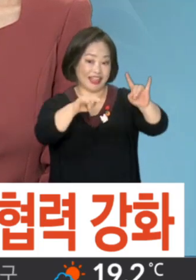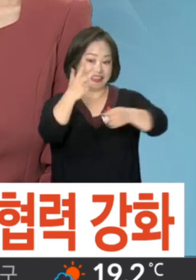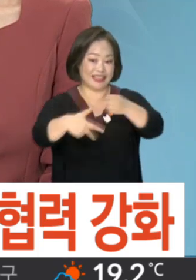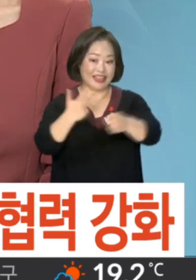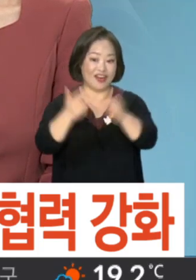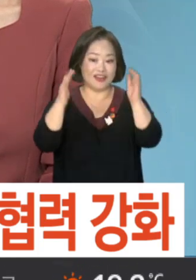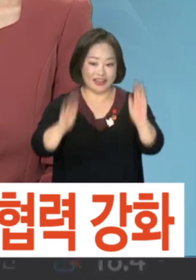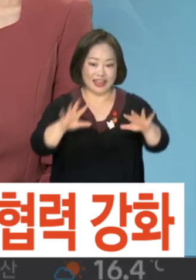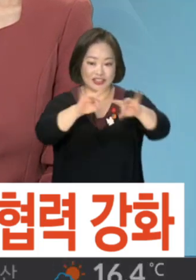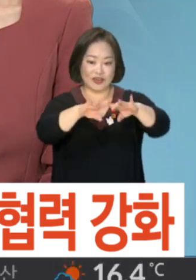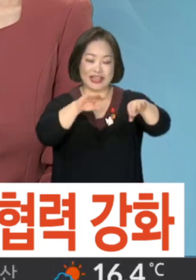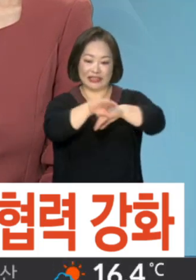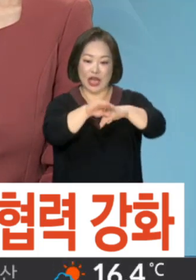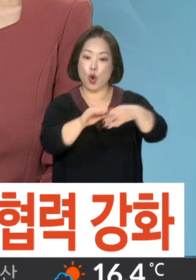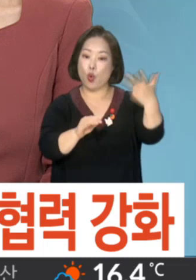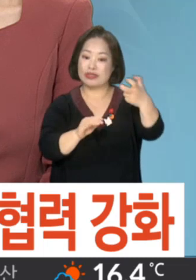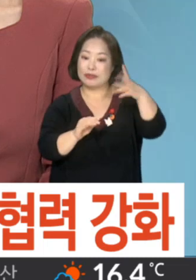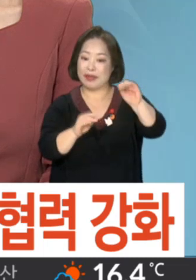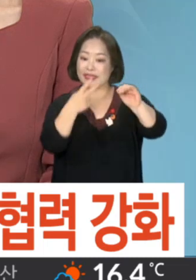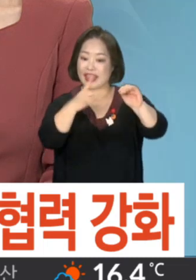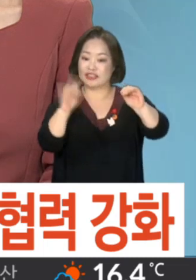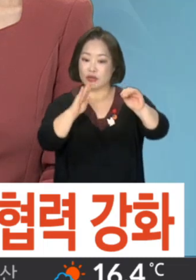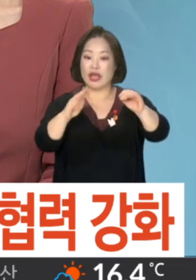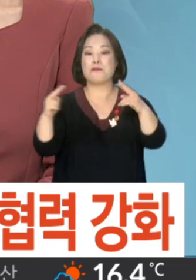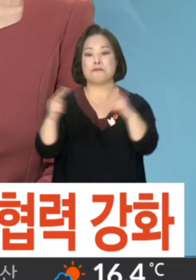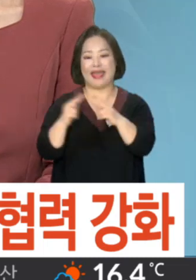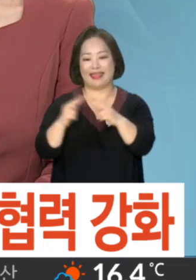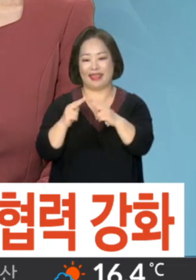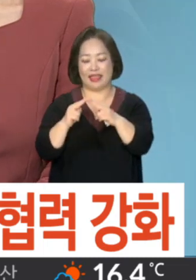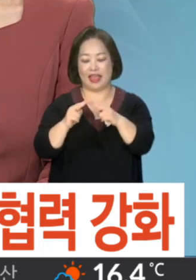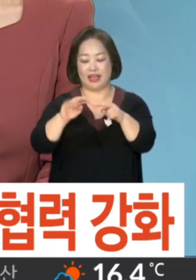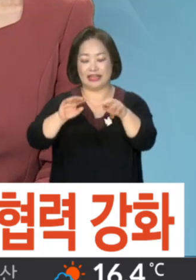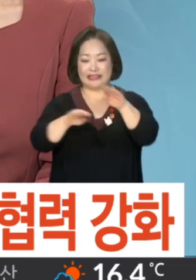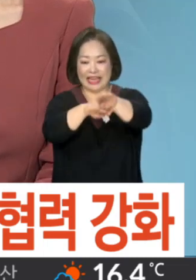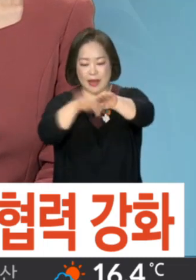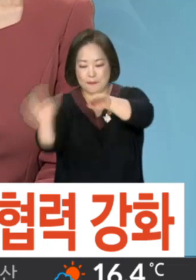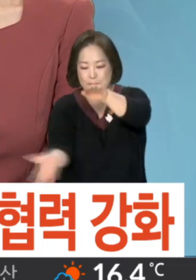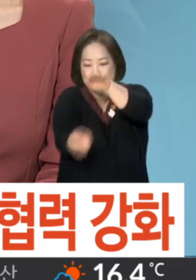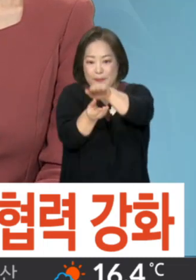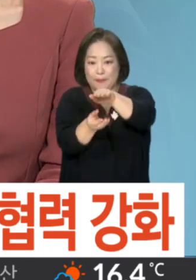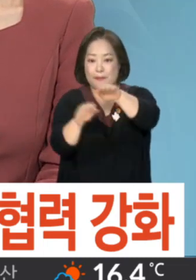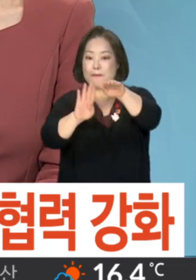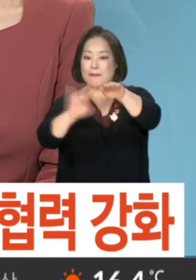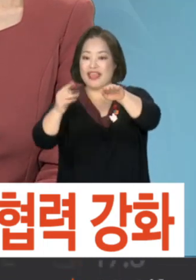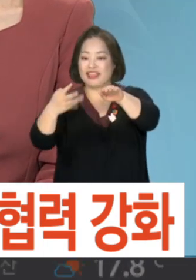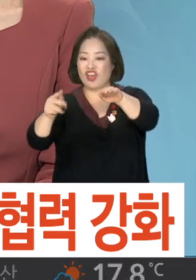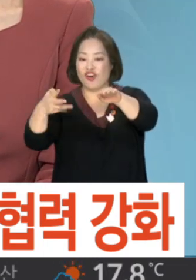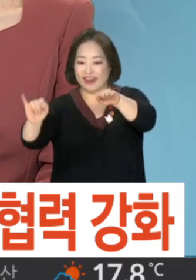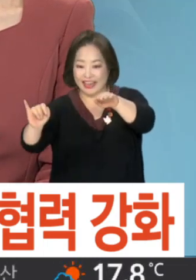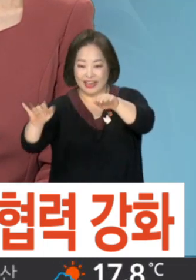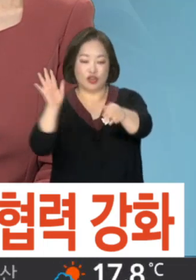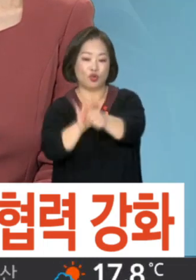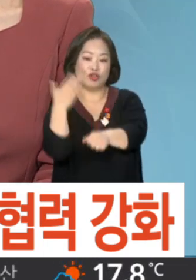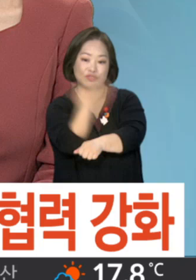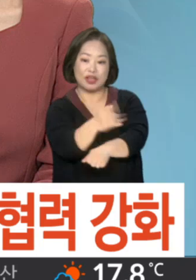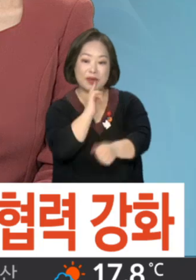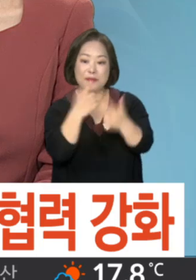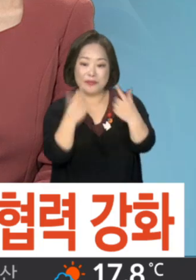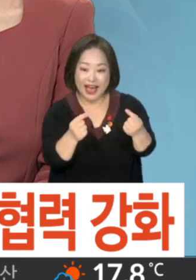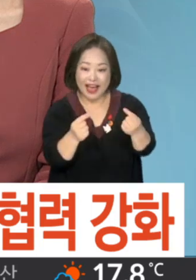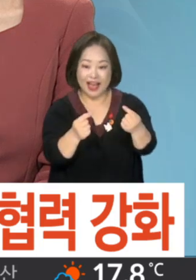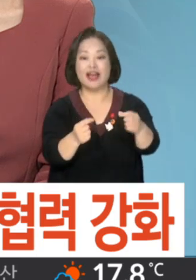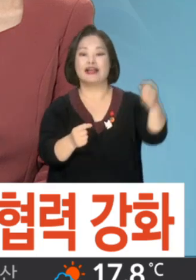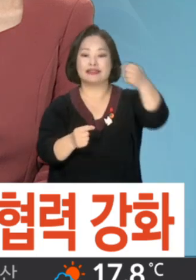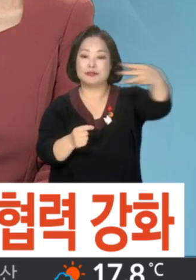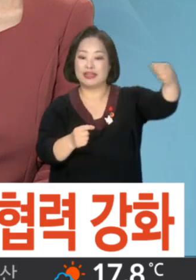동안 전기차 50만 대 분량에 들어가는 배터리를 공급하기로 했는데요. 이번 계약으로 두 회사의 미래차 협력은 더